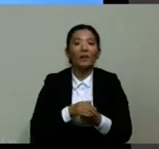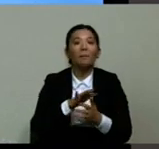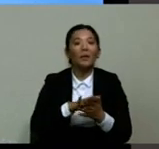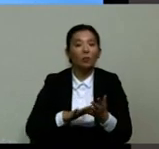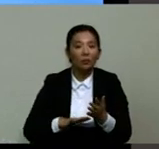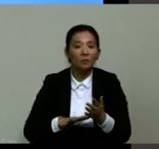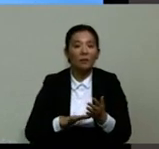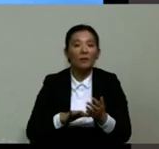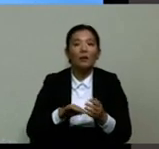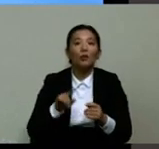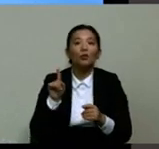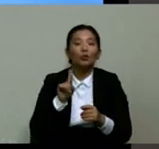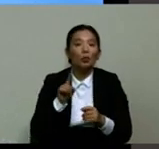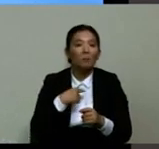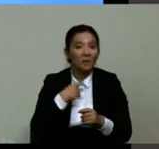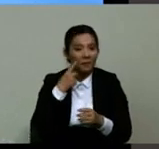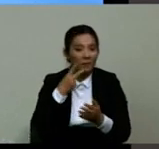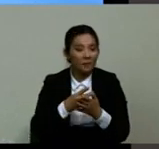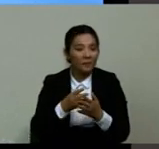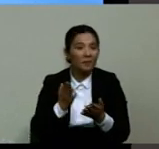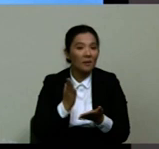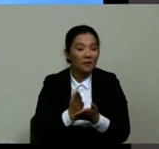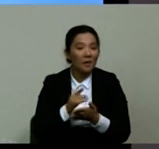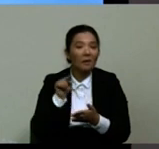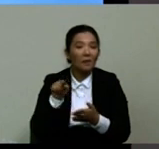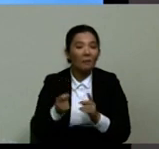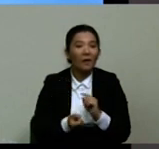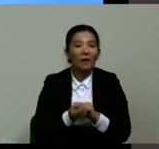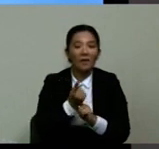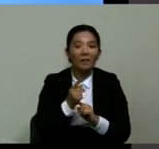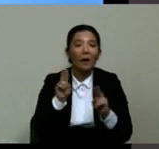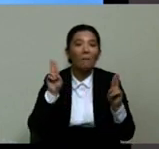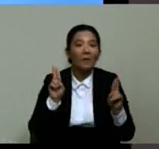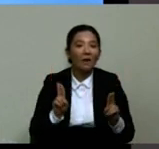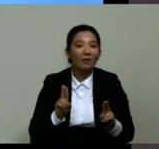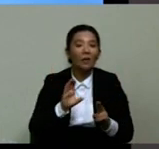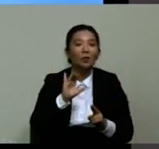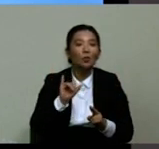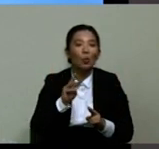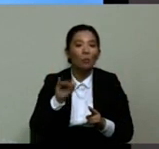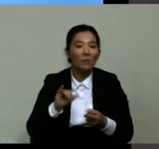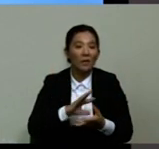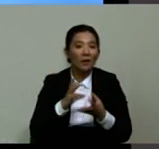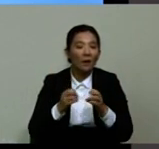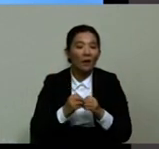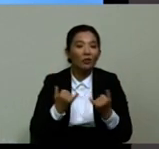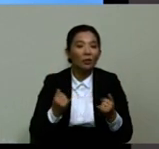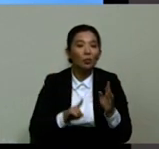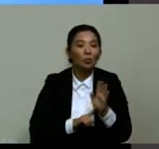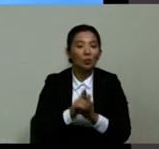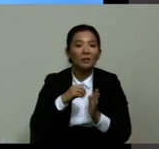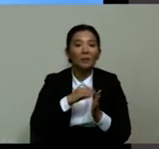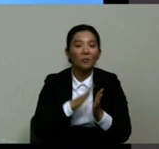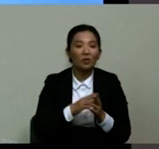Продолжим. Значит, что мы заметили? Есть, оказывается, правило суммы. Давайте запишем